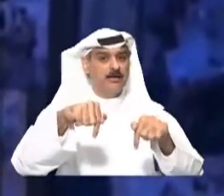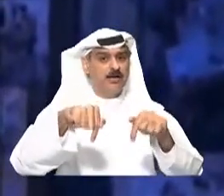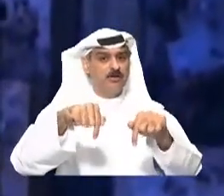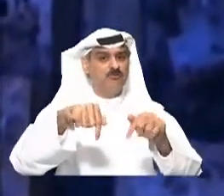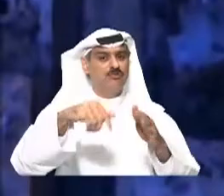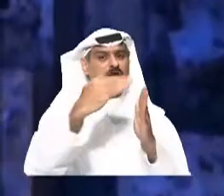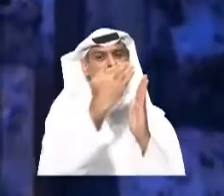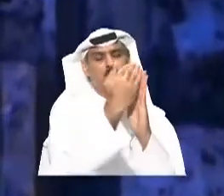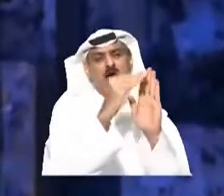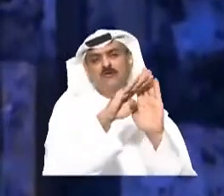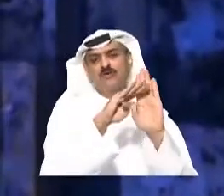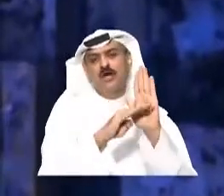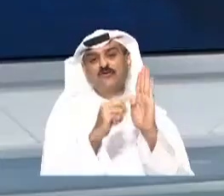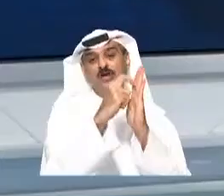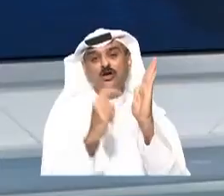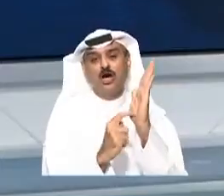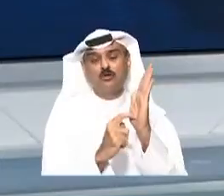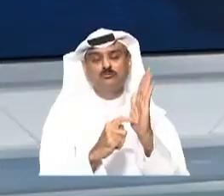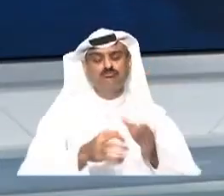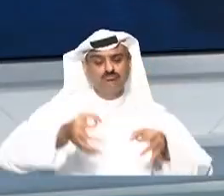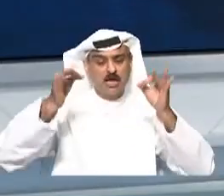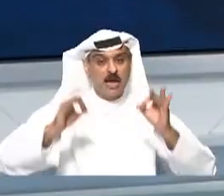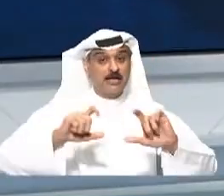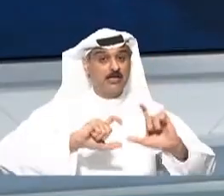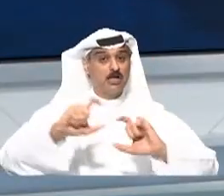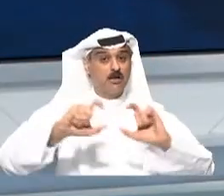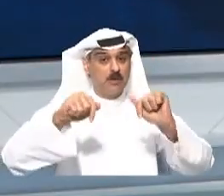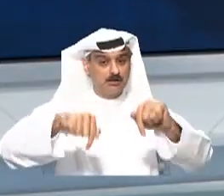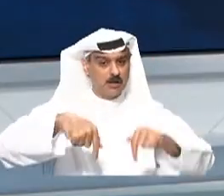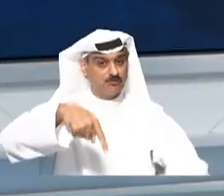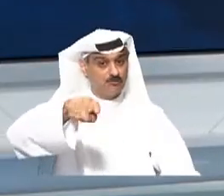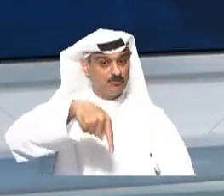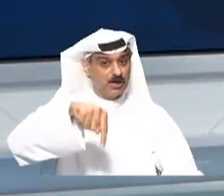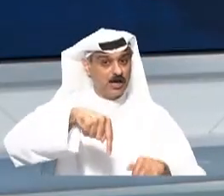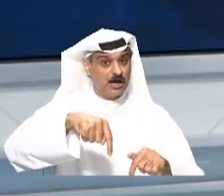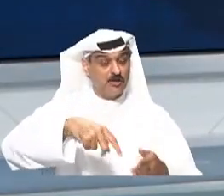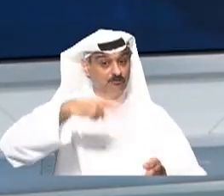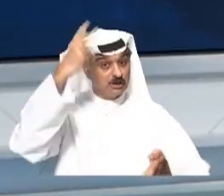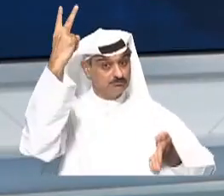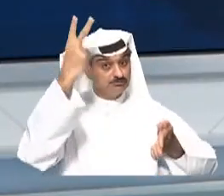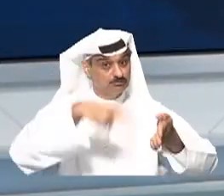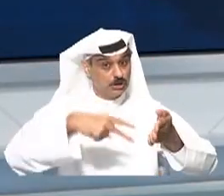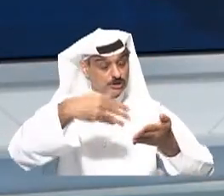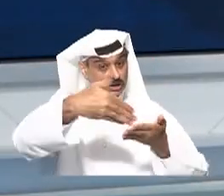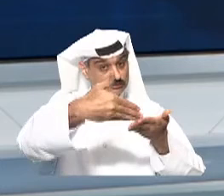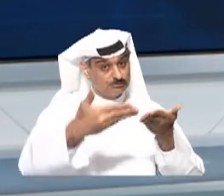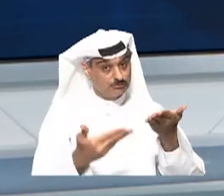وتعديلاتها. وأكد البنك أنه سيقوم بالمضي قدما في إجراءات الإصدار